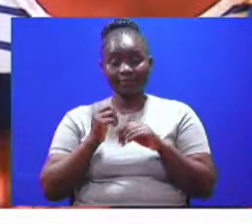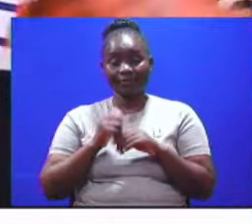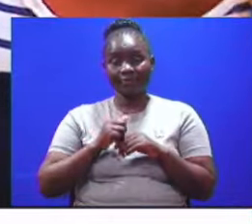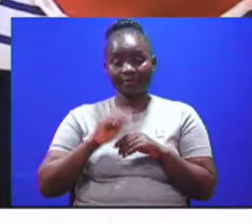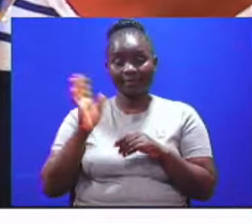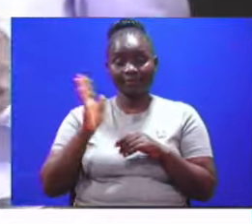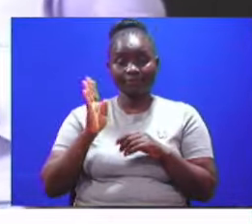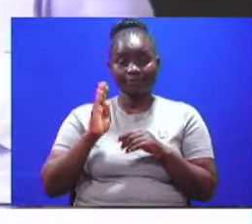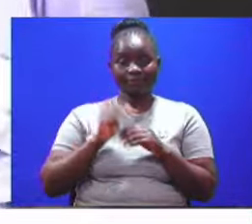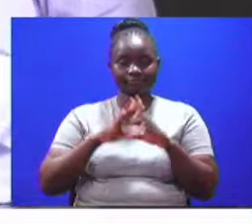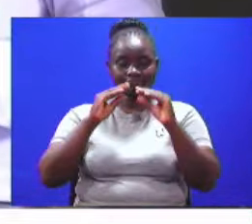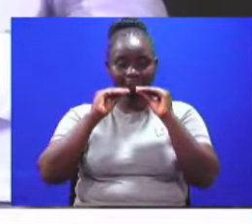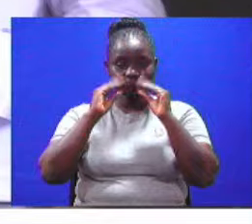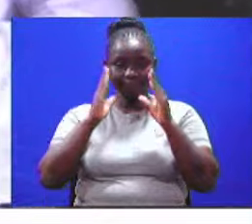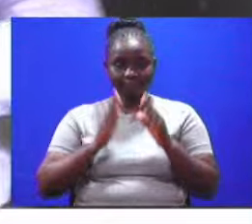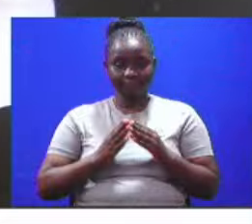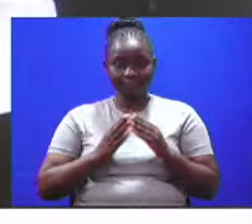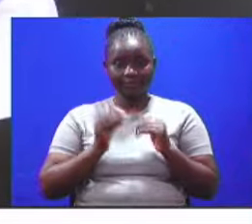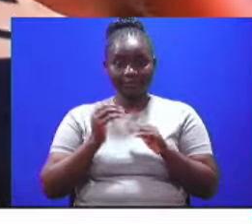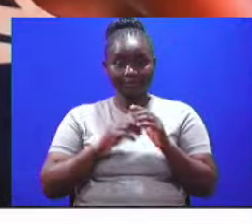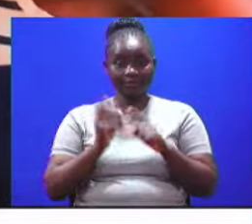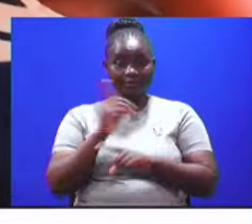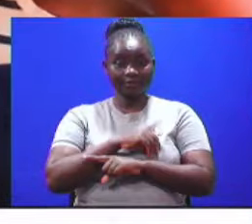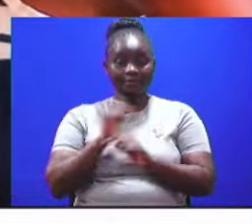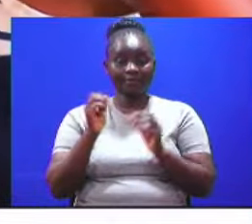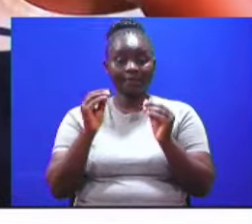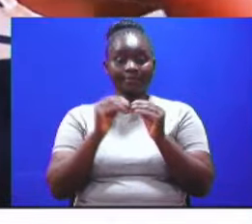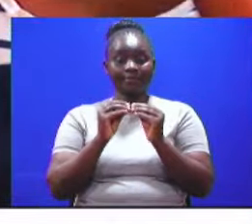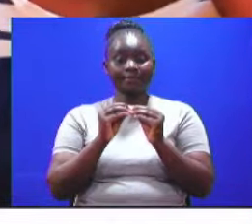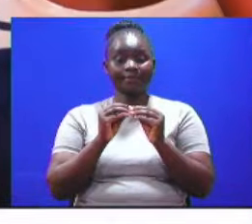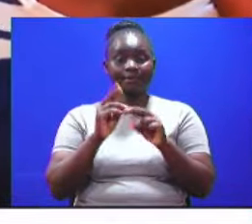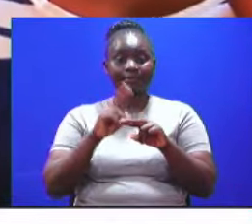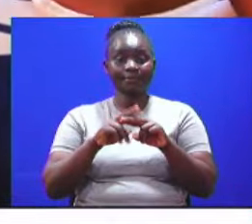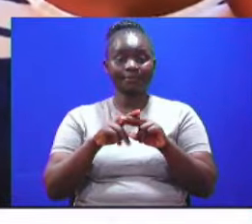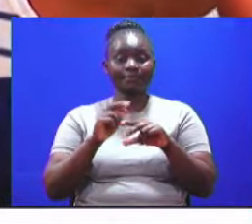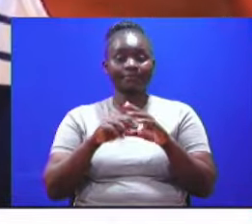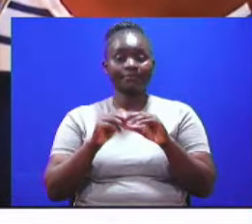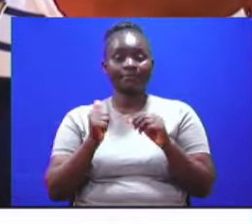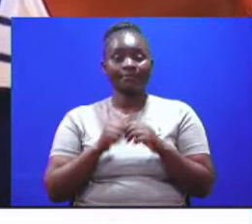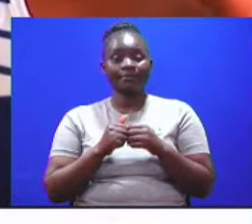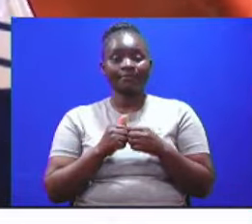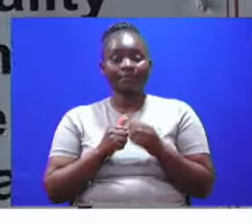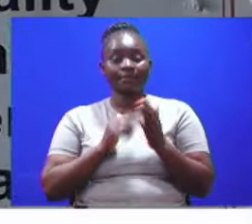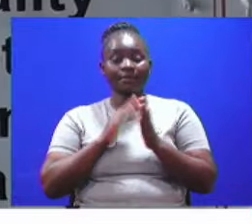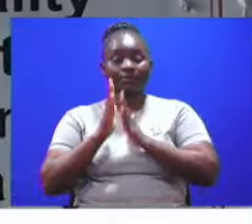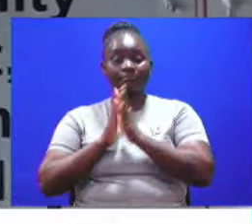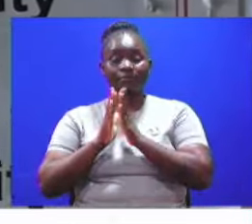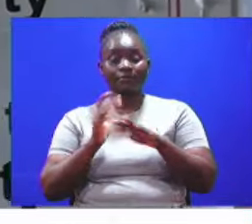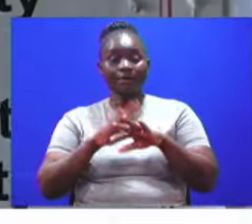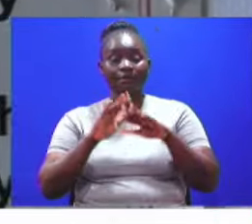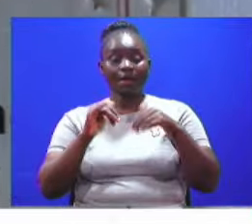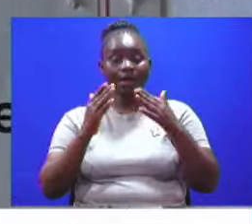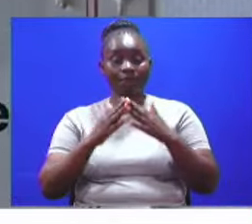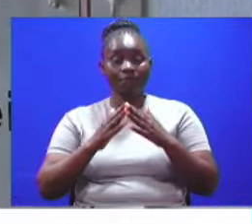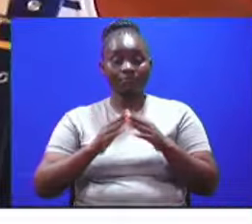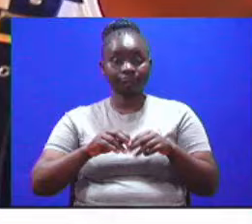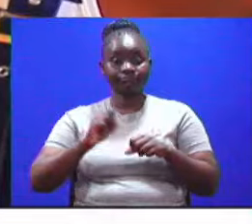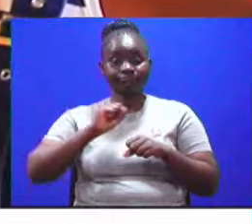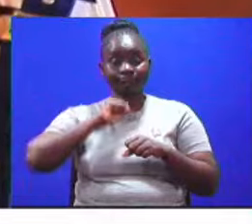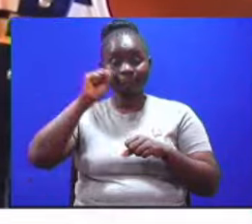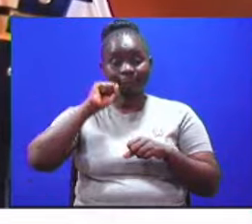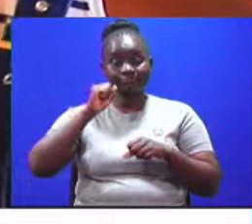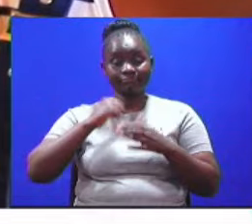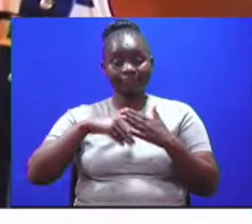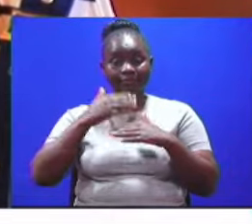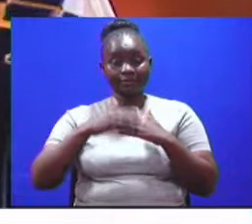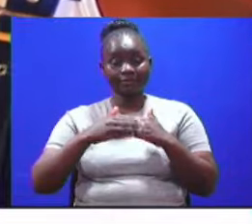bonchali bitukoli ale ale tu karansege karanso yuko bangiranga na kitu chiko kwa mugomo uchakira bitukoli